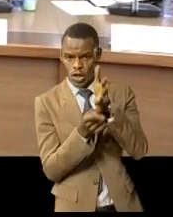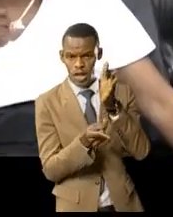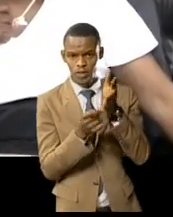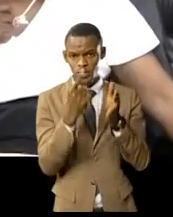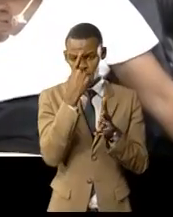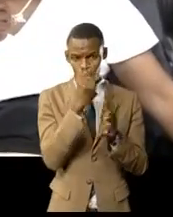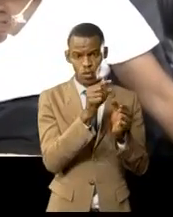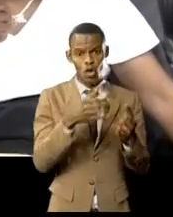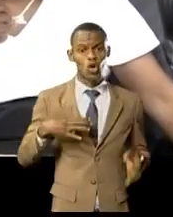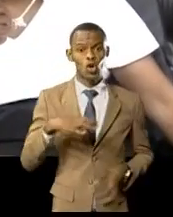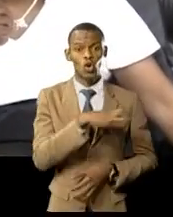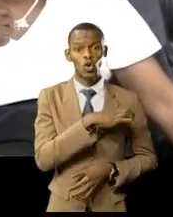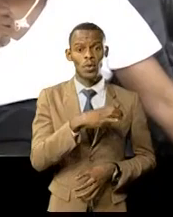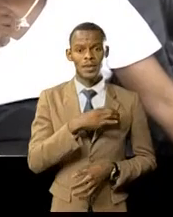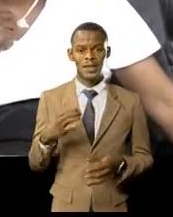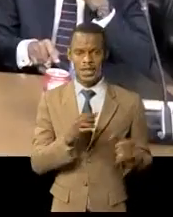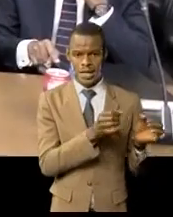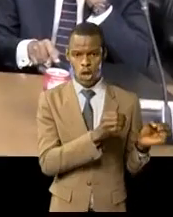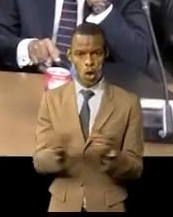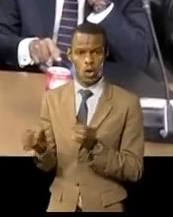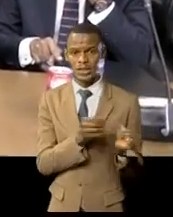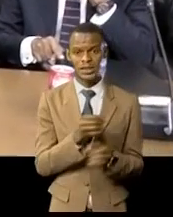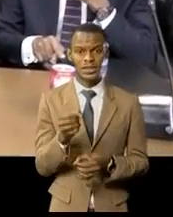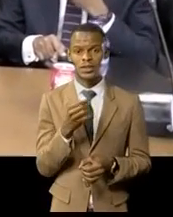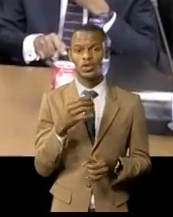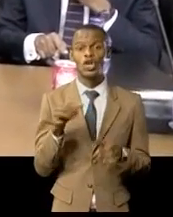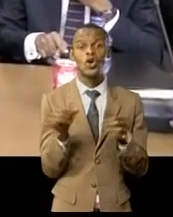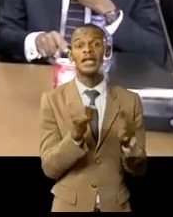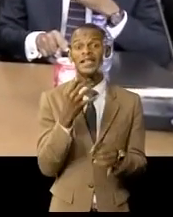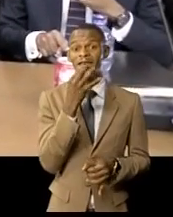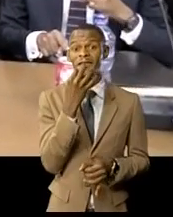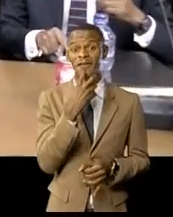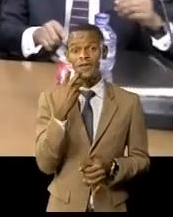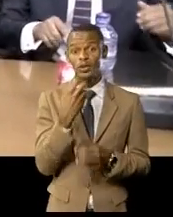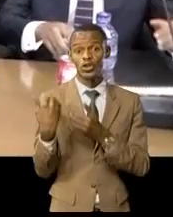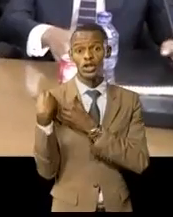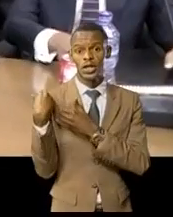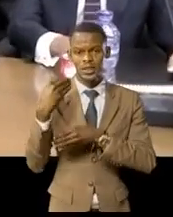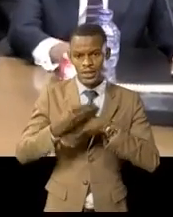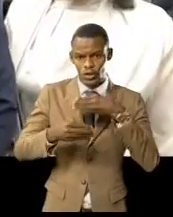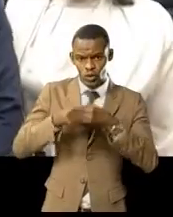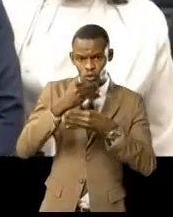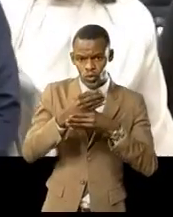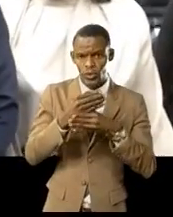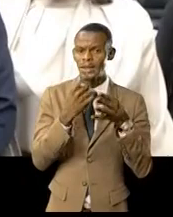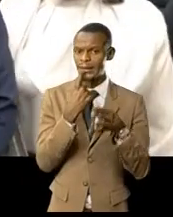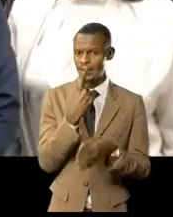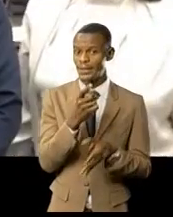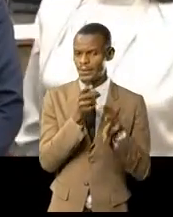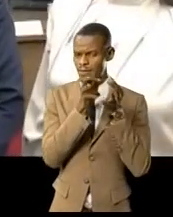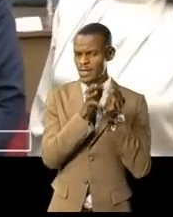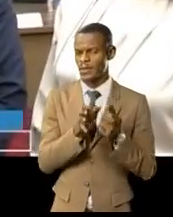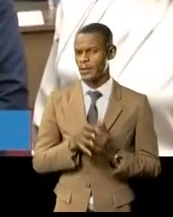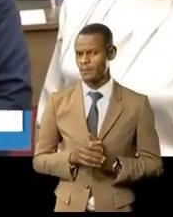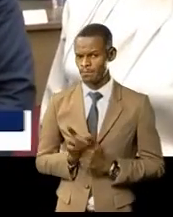la francophonie en charge des questions technologiques et infrastructures, Junior Bichouessé. Les travaux avancent. Là,